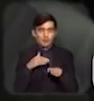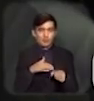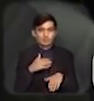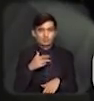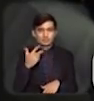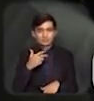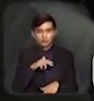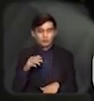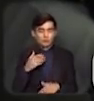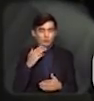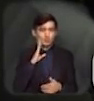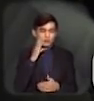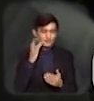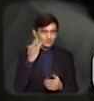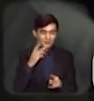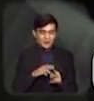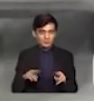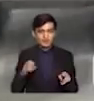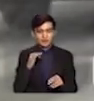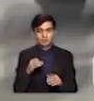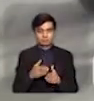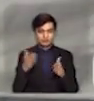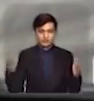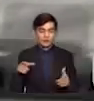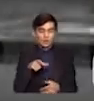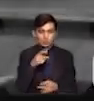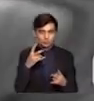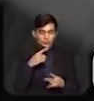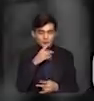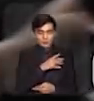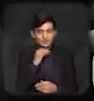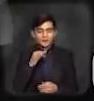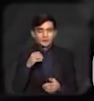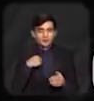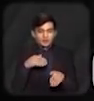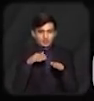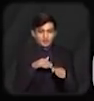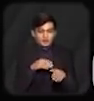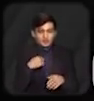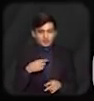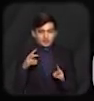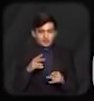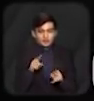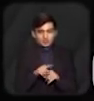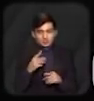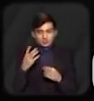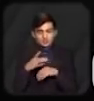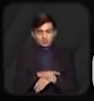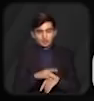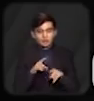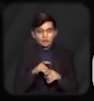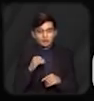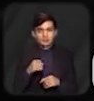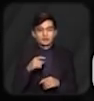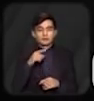часа каждое утро. Уже давно все думают, что надо расширить дорогу. Бізде қазір осы кептелісте тұрмыз. Өздеріңіз байқағандарыңыздай, алдында